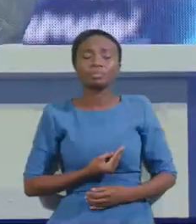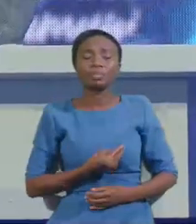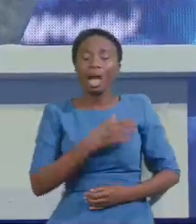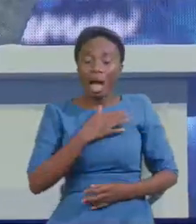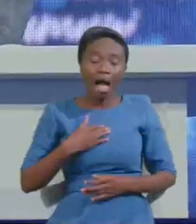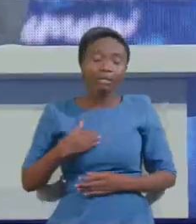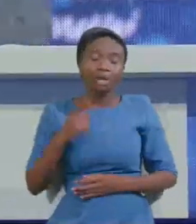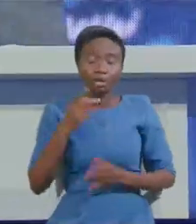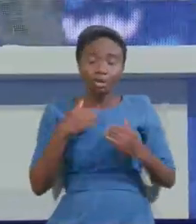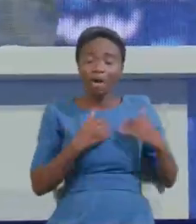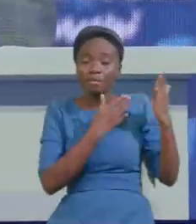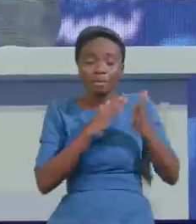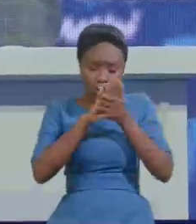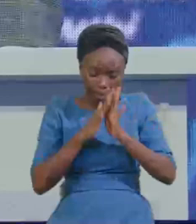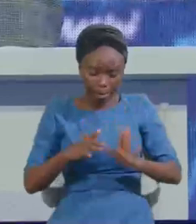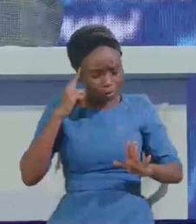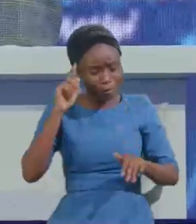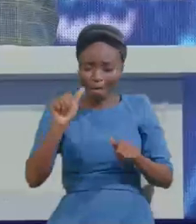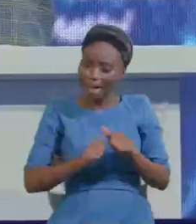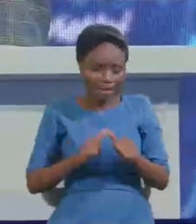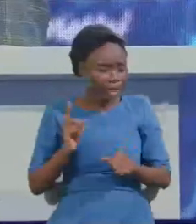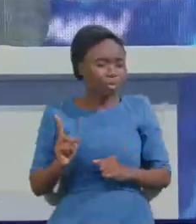merci parce que tu nous as invités.